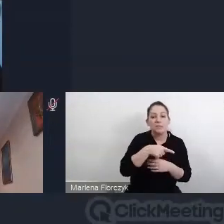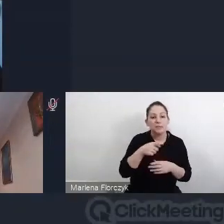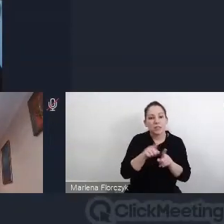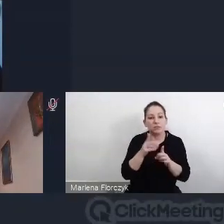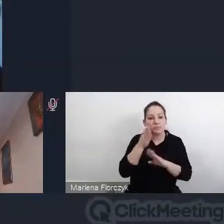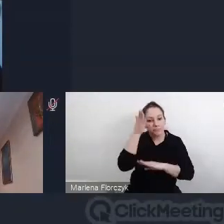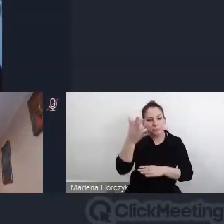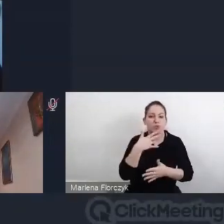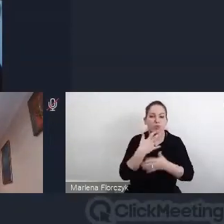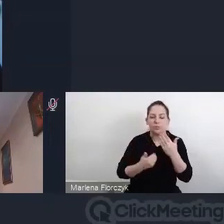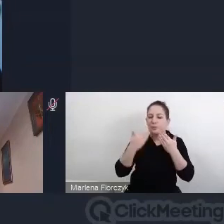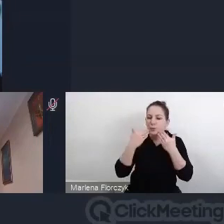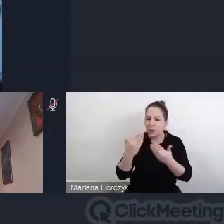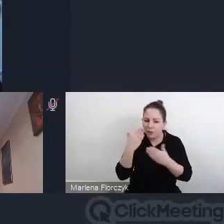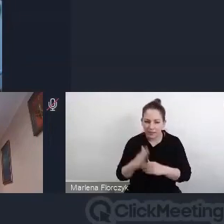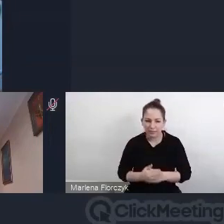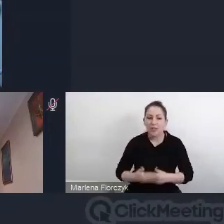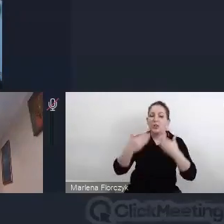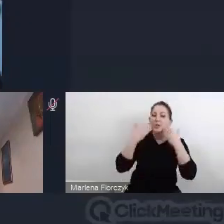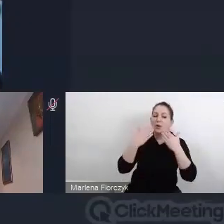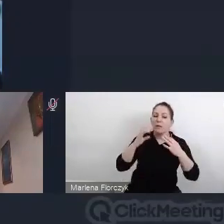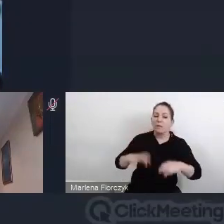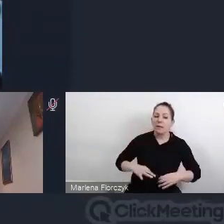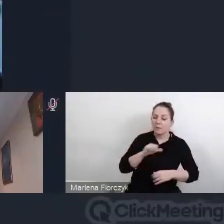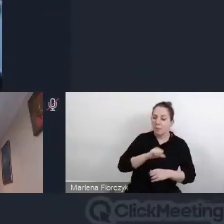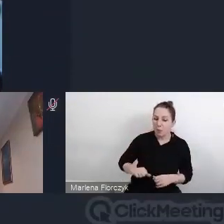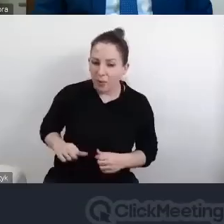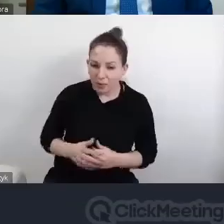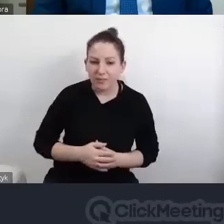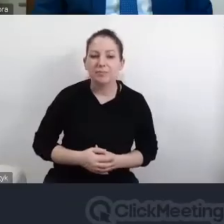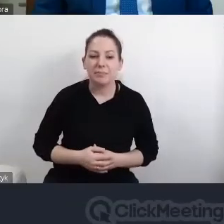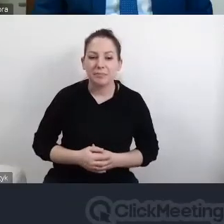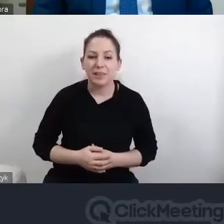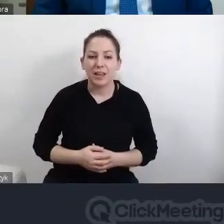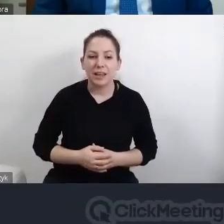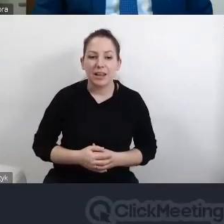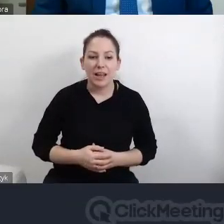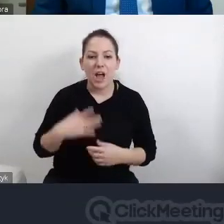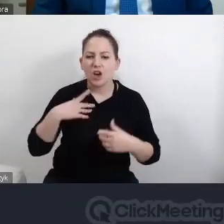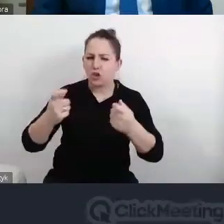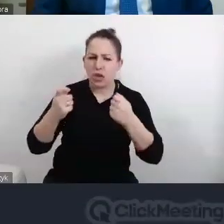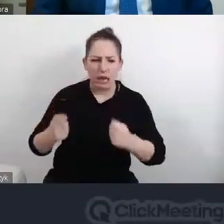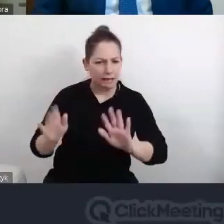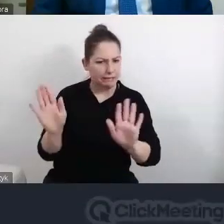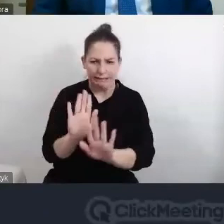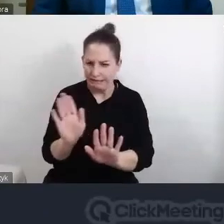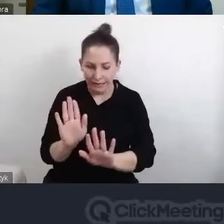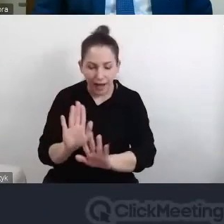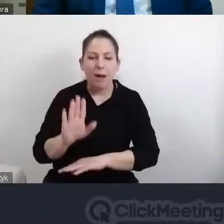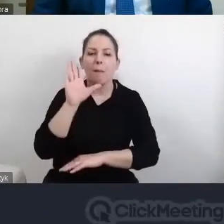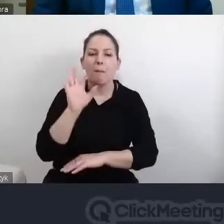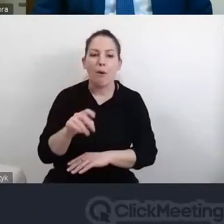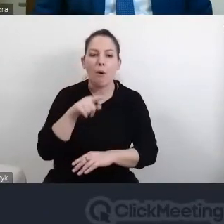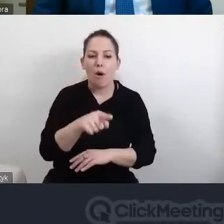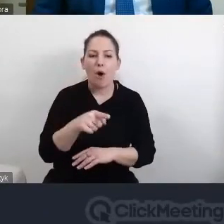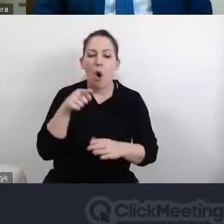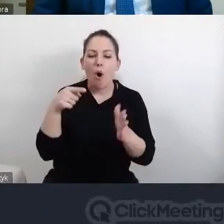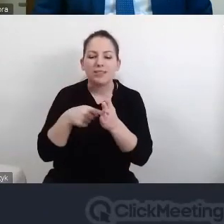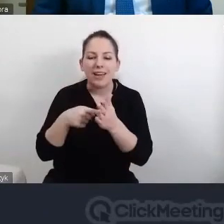przyszłości. Dziękuję bardzo, panie burmistrzu. Z panami się nie żegnamy, dlatego że w ostatniej